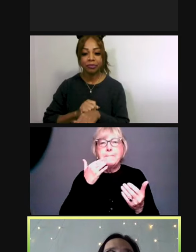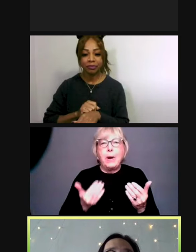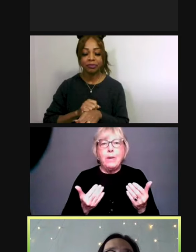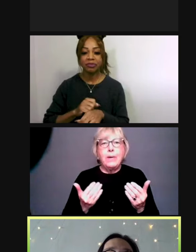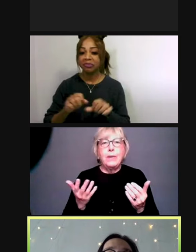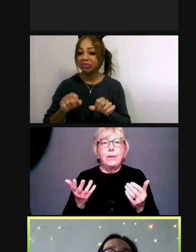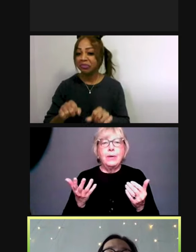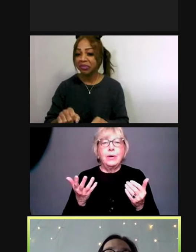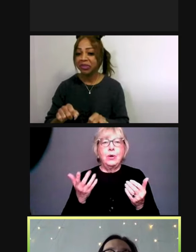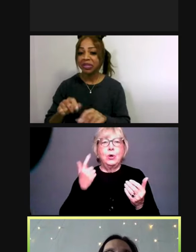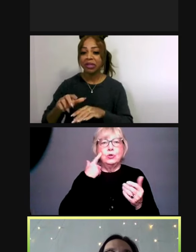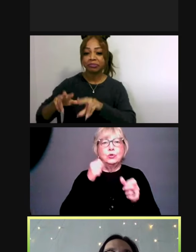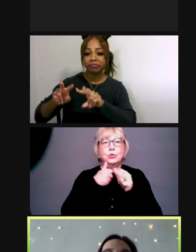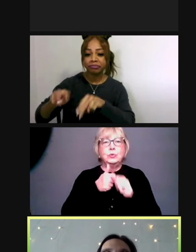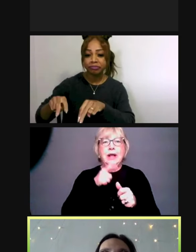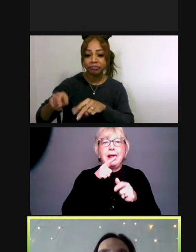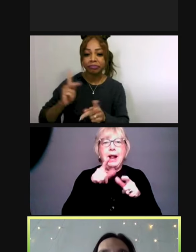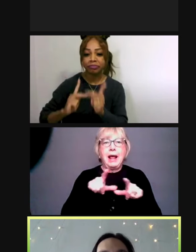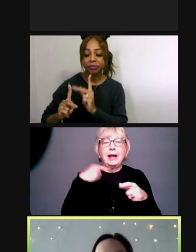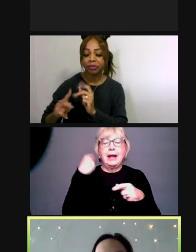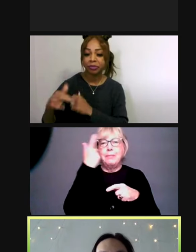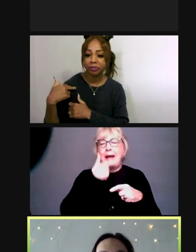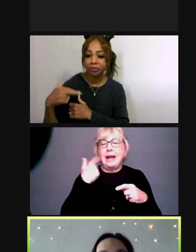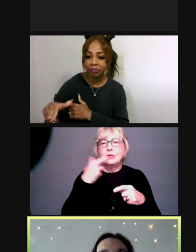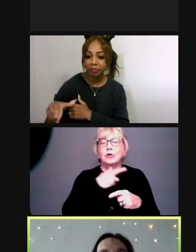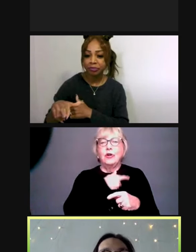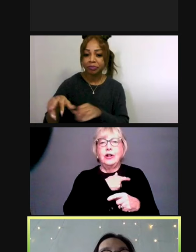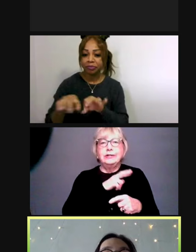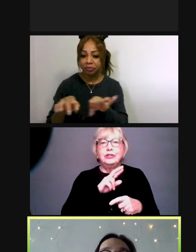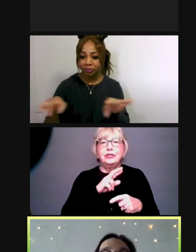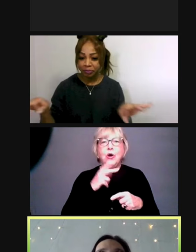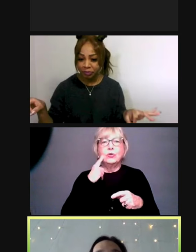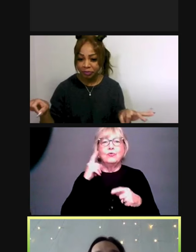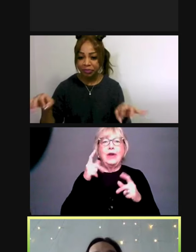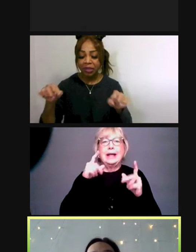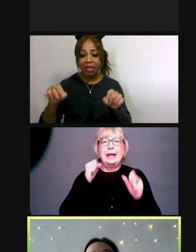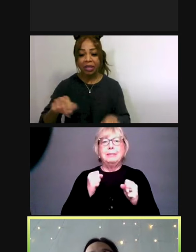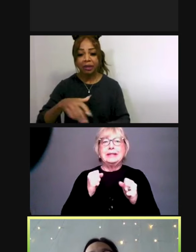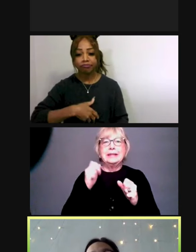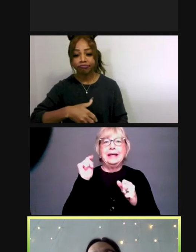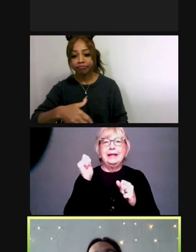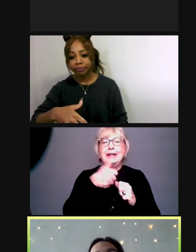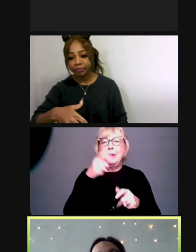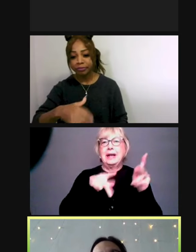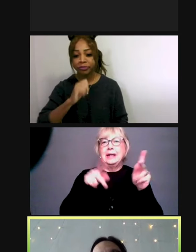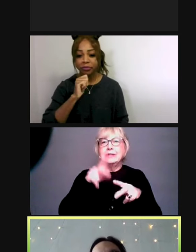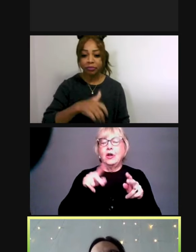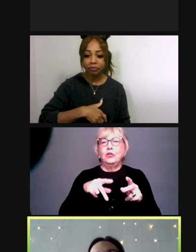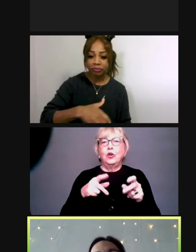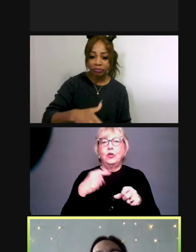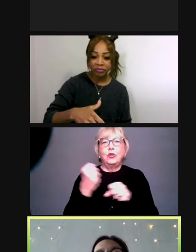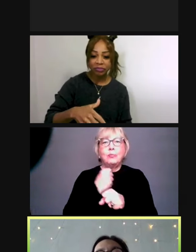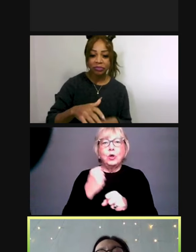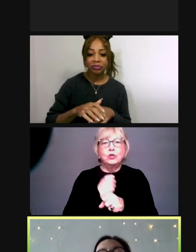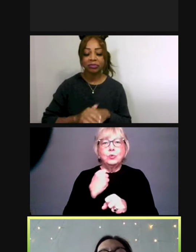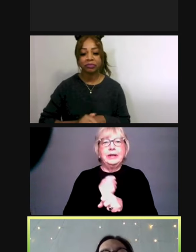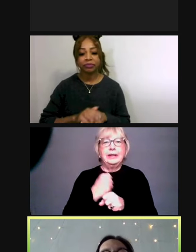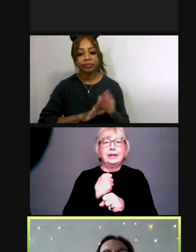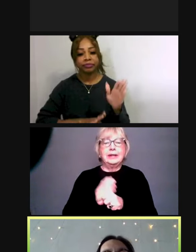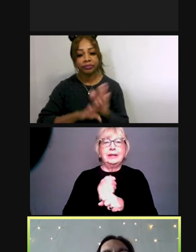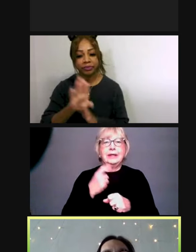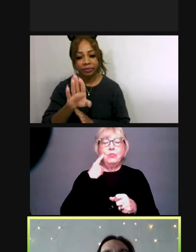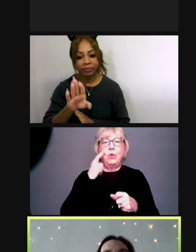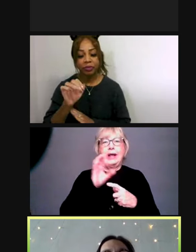fonction de la langue, l'apparence, la religion ou de la capacité des personnes à produire, reproduire, exceller, à se